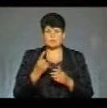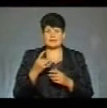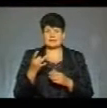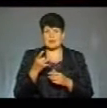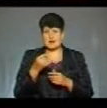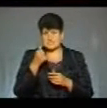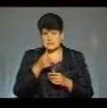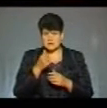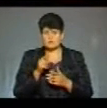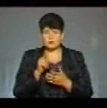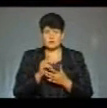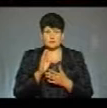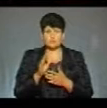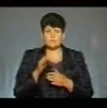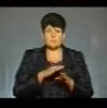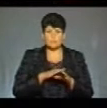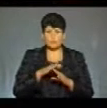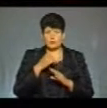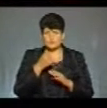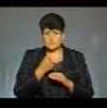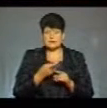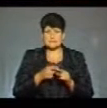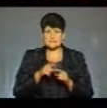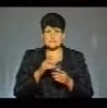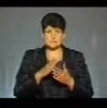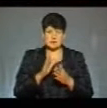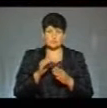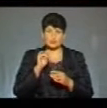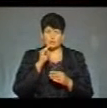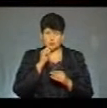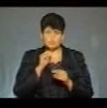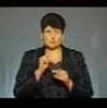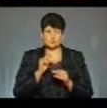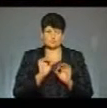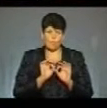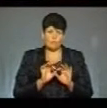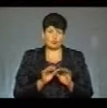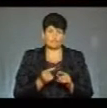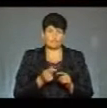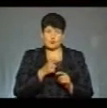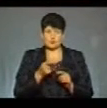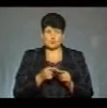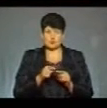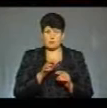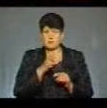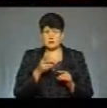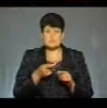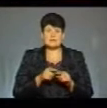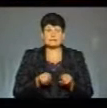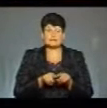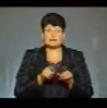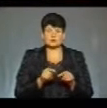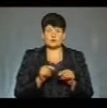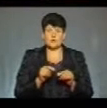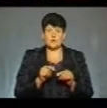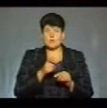він повинен діяти цілий рік, і цей тариф повинен бути економічно обґрунтований протягом цього періоду. Зараз відбувається так, що відбувається протягом